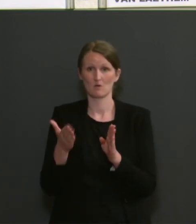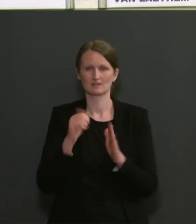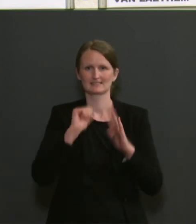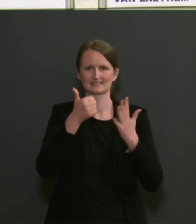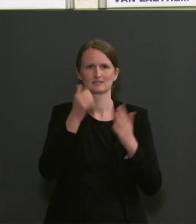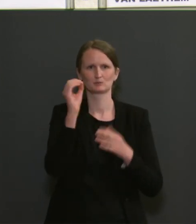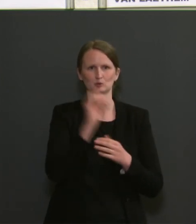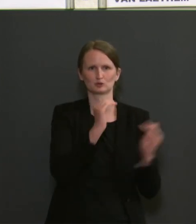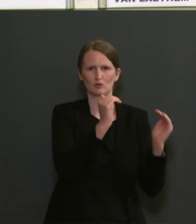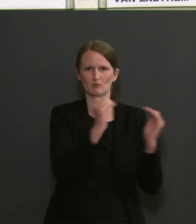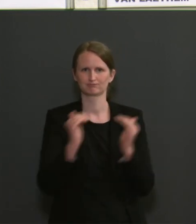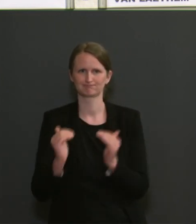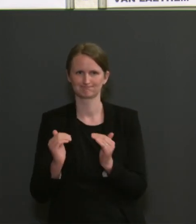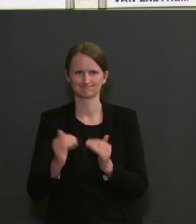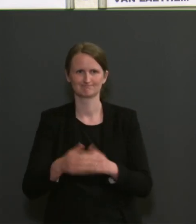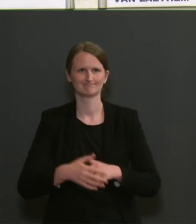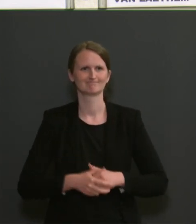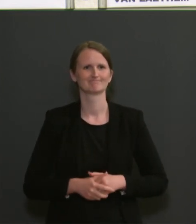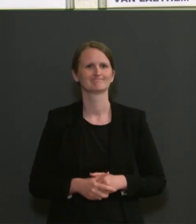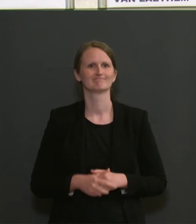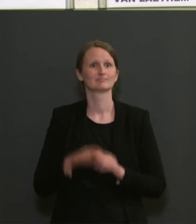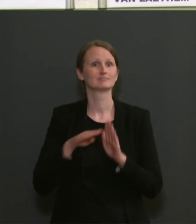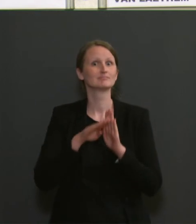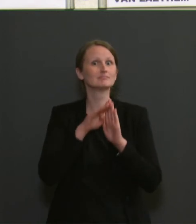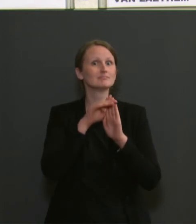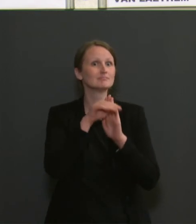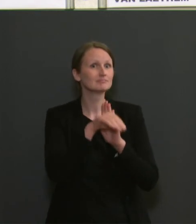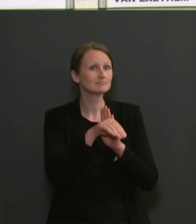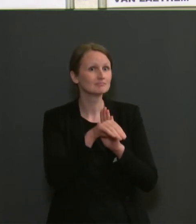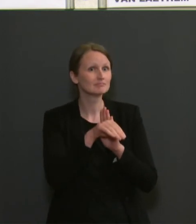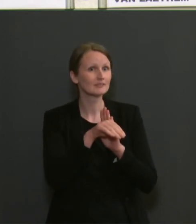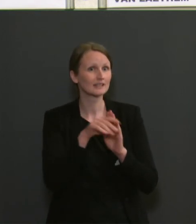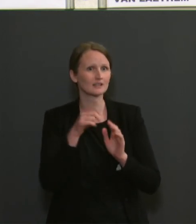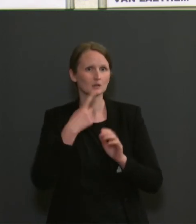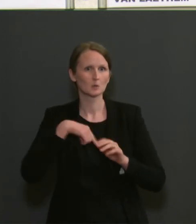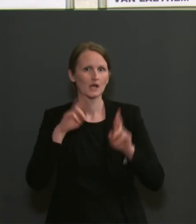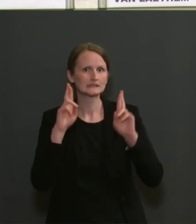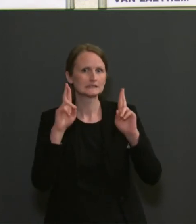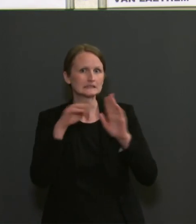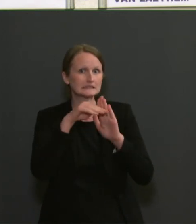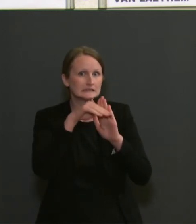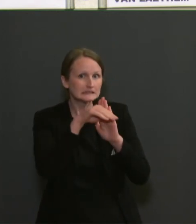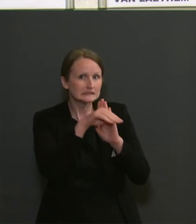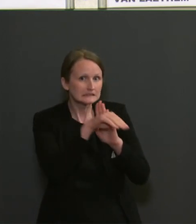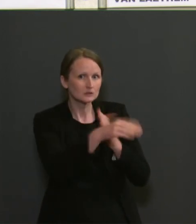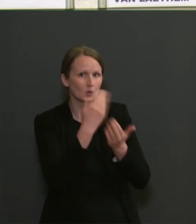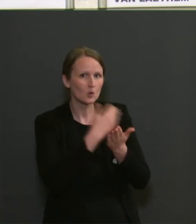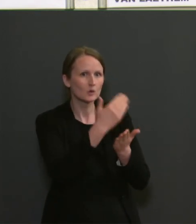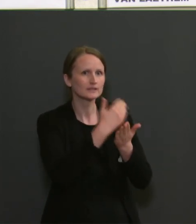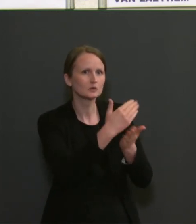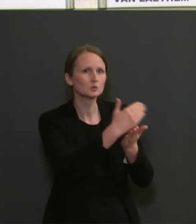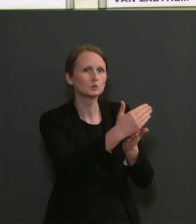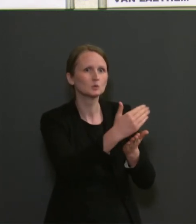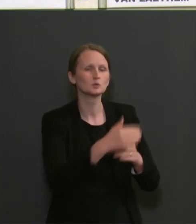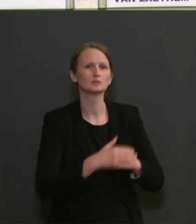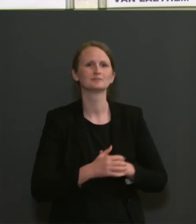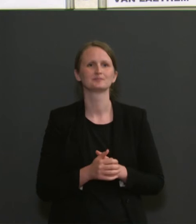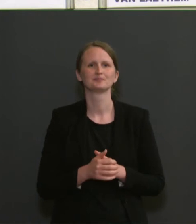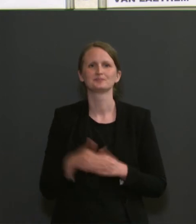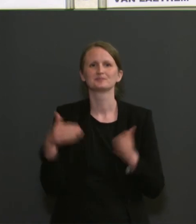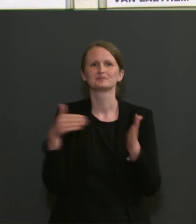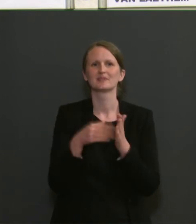Si cette tendance se poursuit, et bien sûr on croise les doigts pour que ce soit le cas, le mardi 27 octobre, il y a une dizaine de